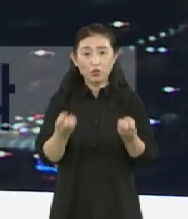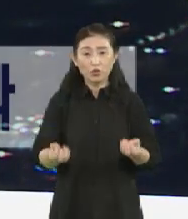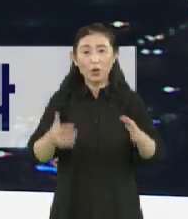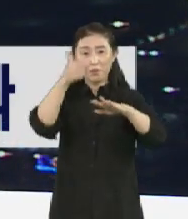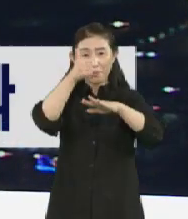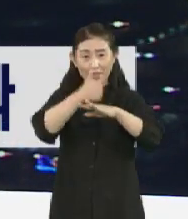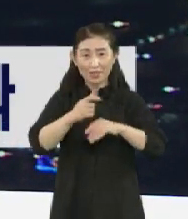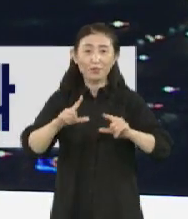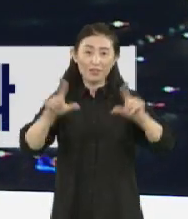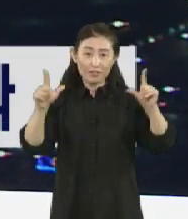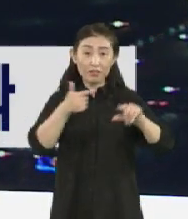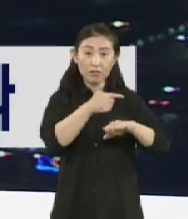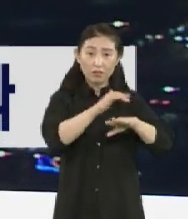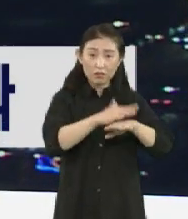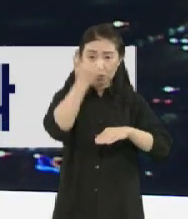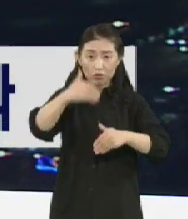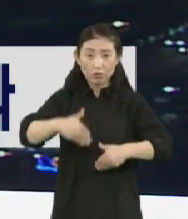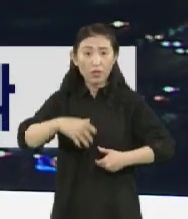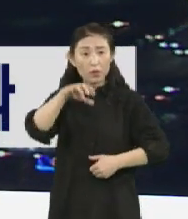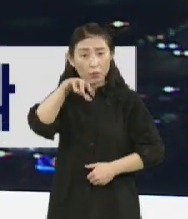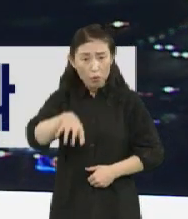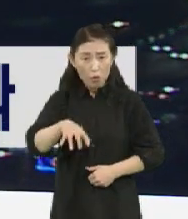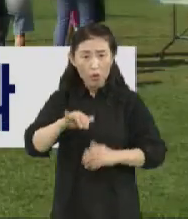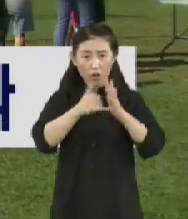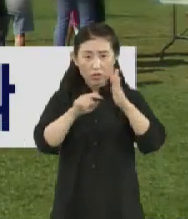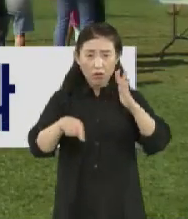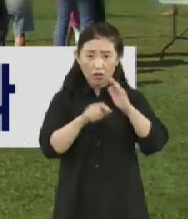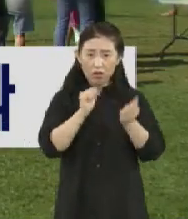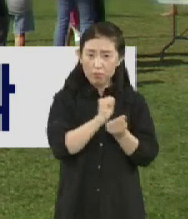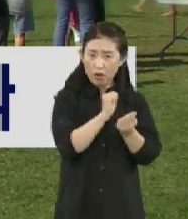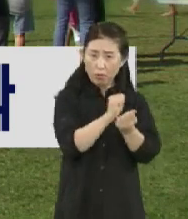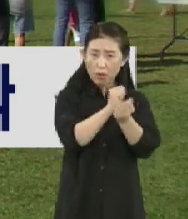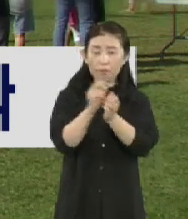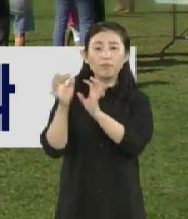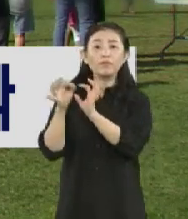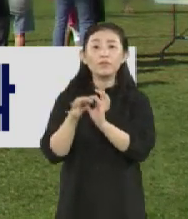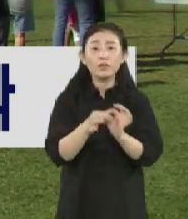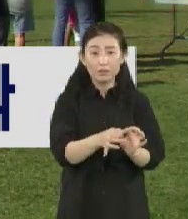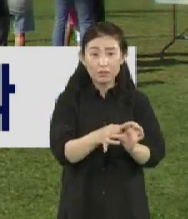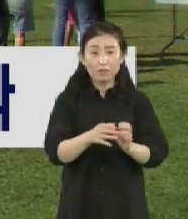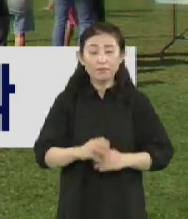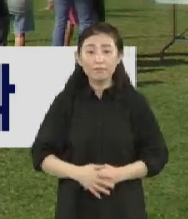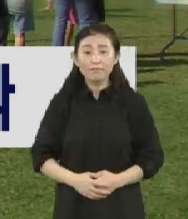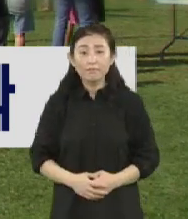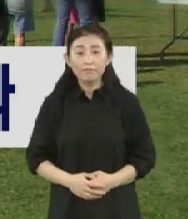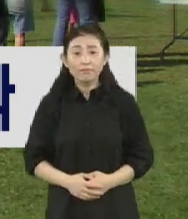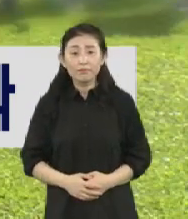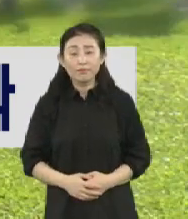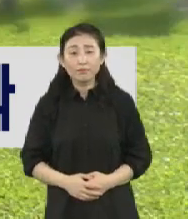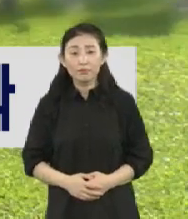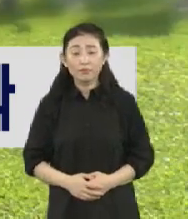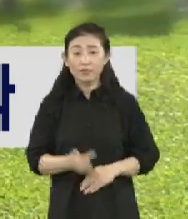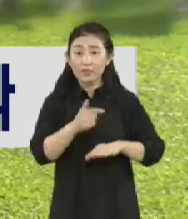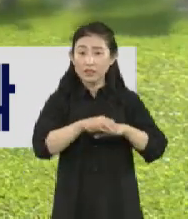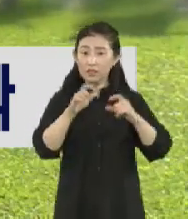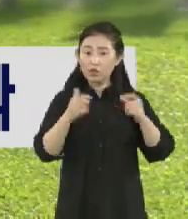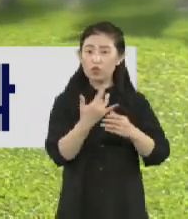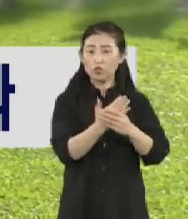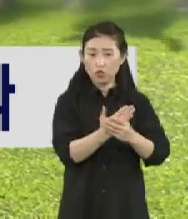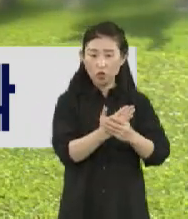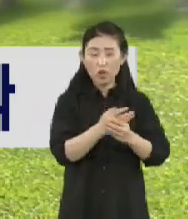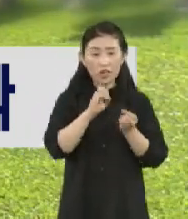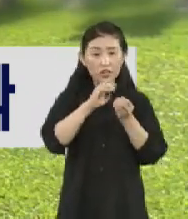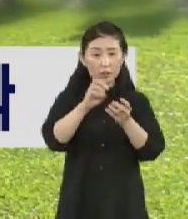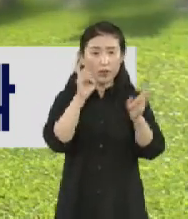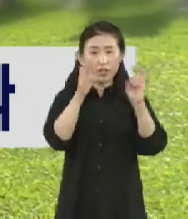추석 연휴 마지막 날에도 대전과 충남의 선 가족간 감염 등 코로나 1구 학산 3가 이어졌습니다 템 에선 유성구